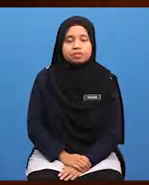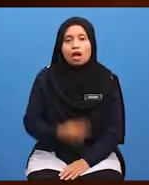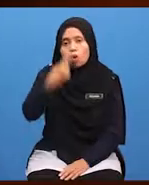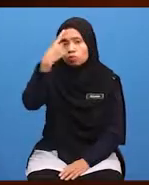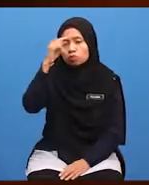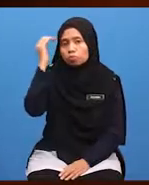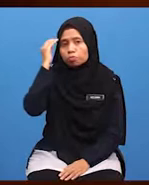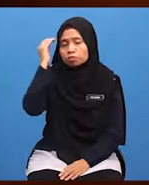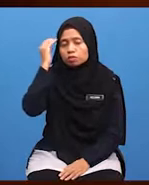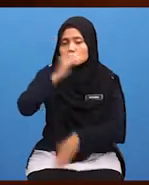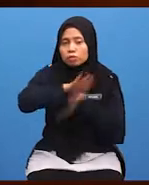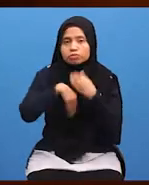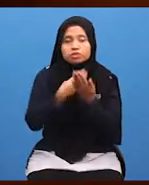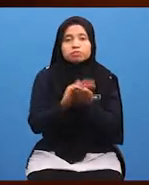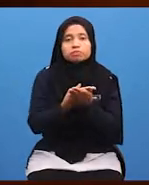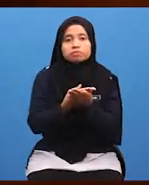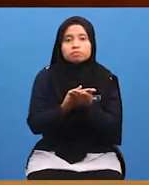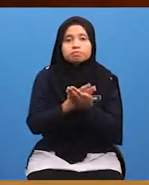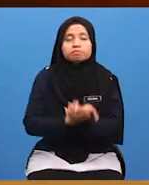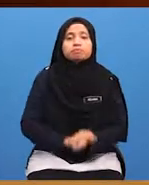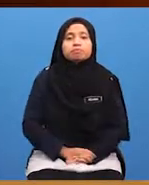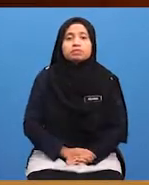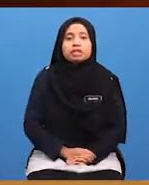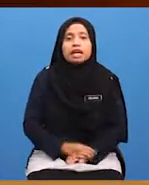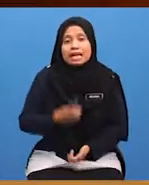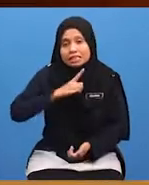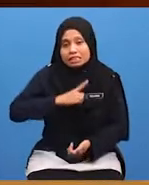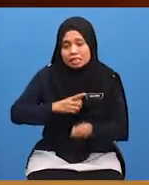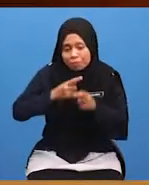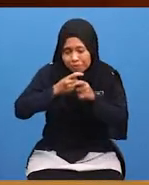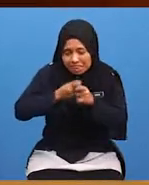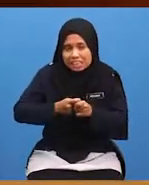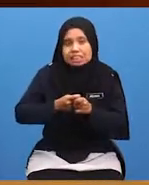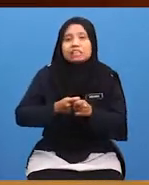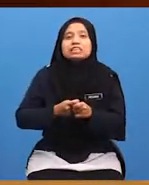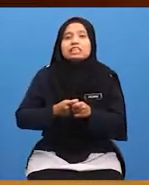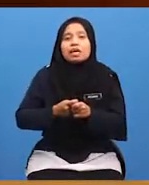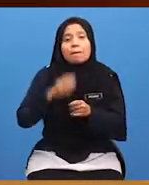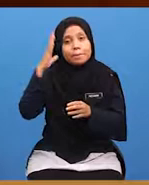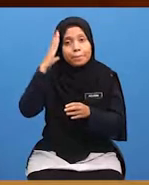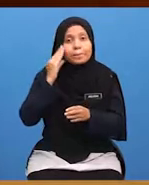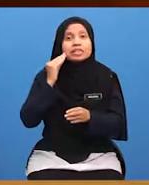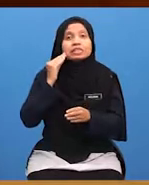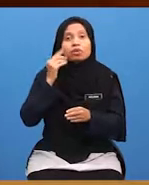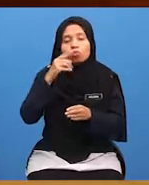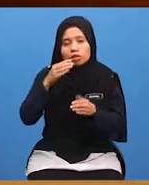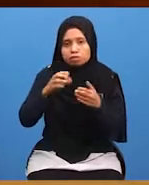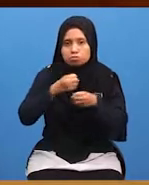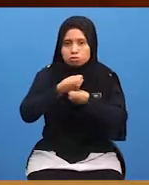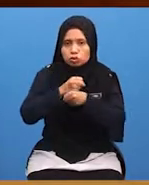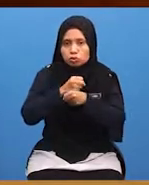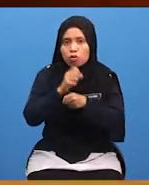Untuk pengetahuan para pelajar sekalian, Islam menekankan pengetahuan yang berbentuk fardu